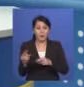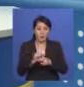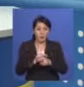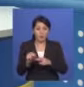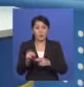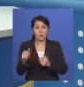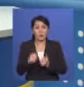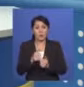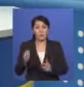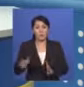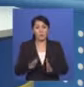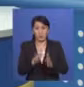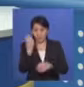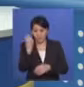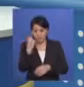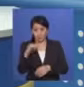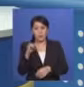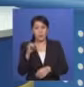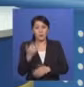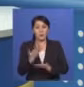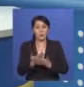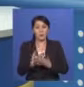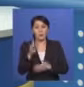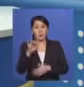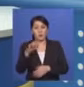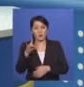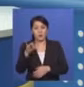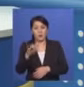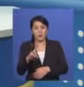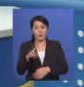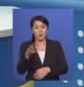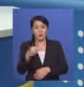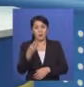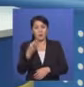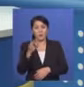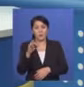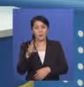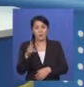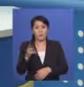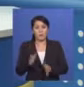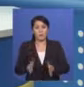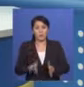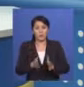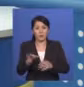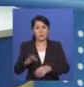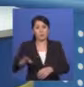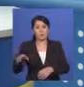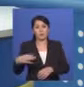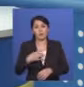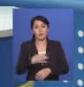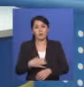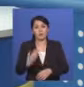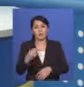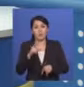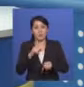тас жолдардың сапасы сын көтермейді. Мәселен, Қайрангөл-Пресновка және Ялта-Шөптігөл бағыттарындағы облыстық маңызы бар